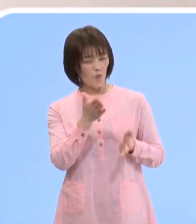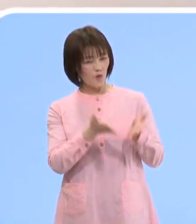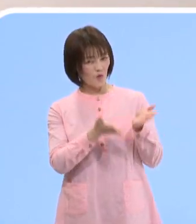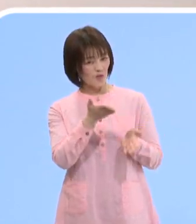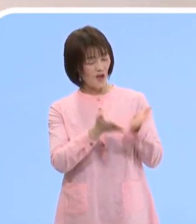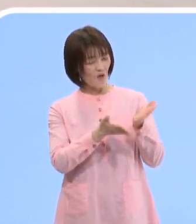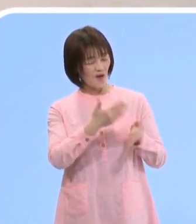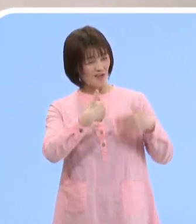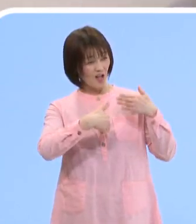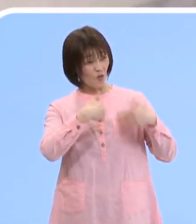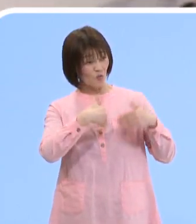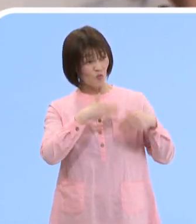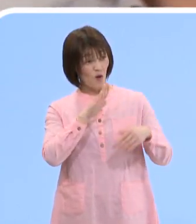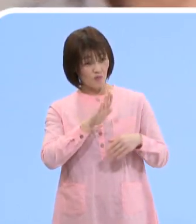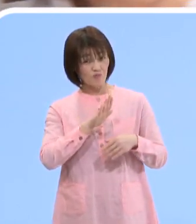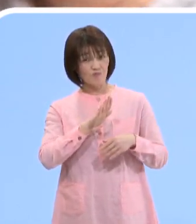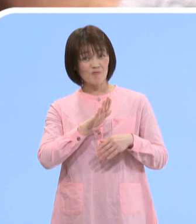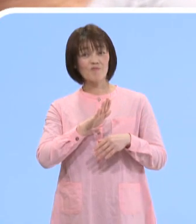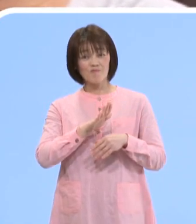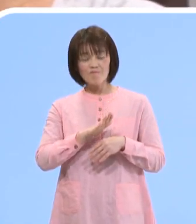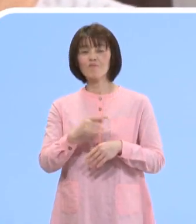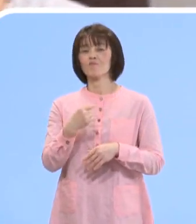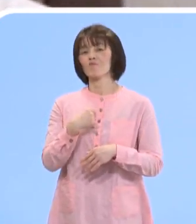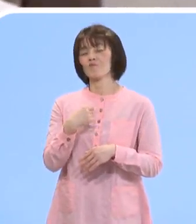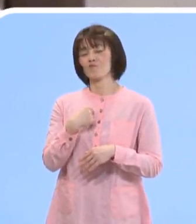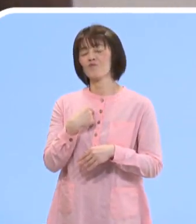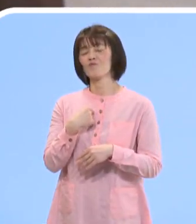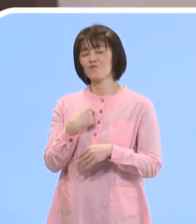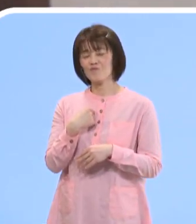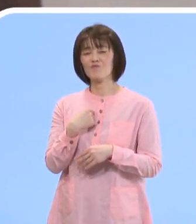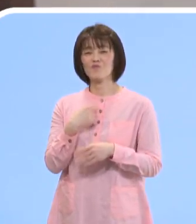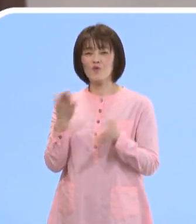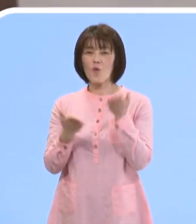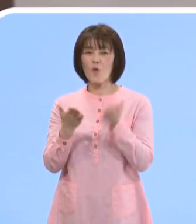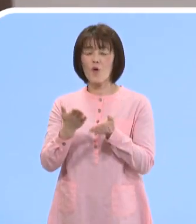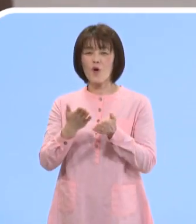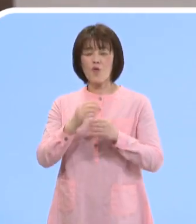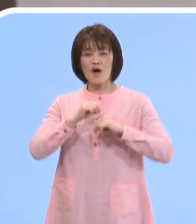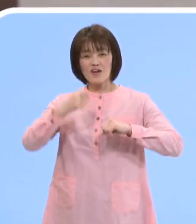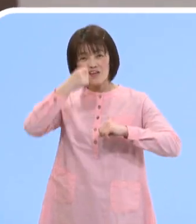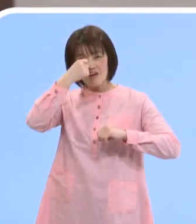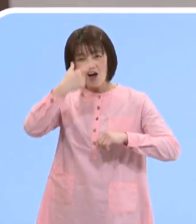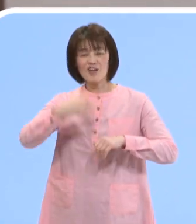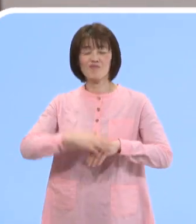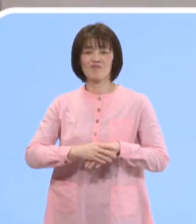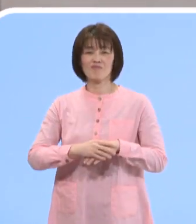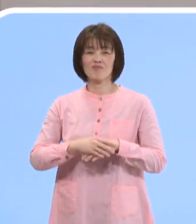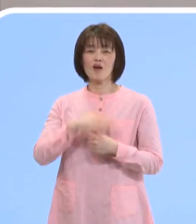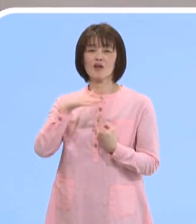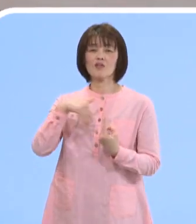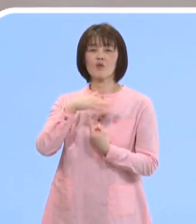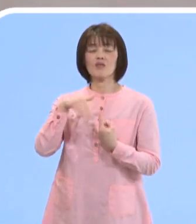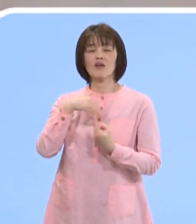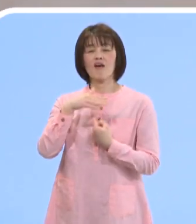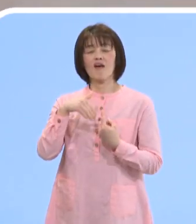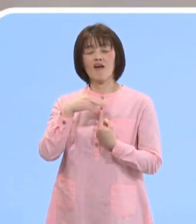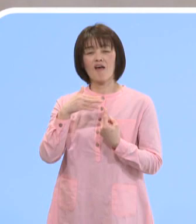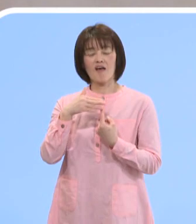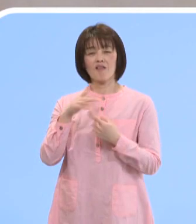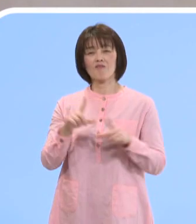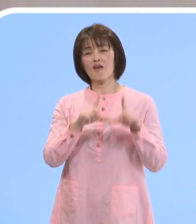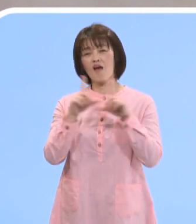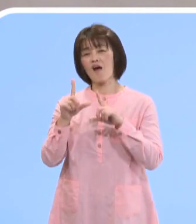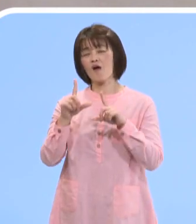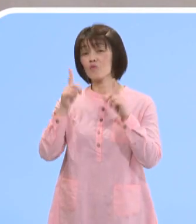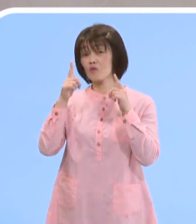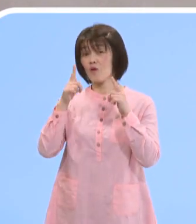こととかありますか？ そうですね、うん、結構あの生きがいというか刺激、うん、で多分一人何もなかったら、あ今日も一日終わったな